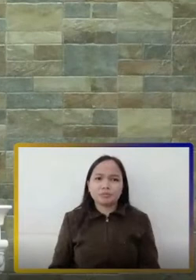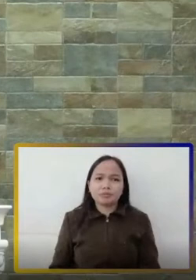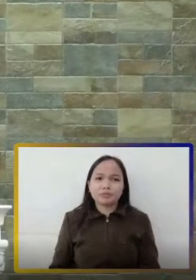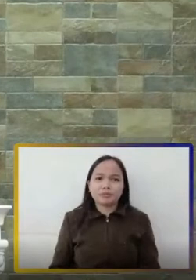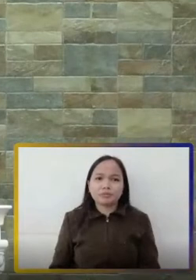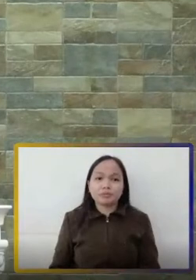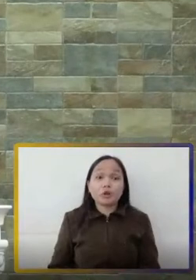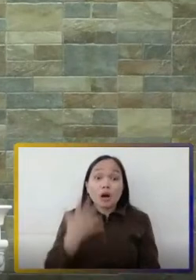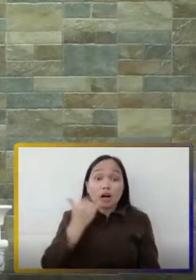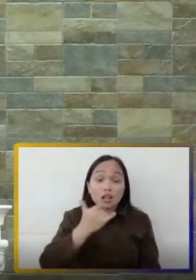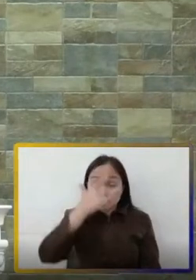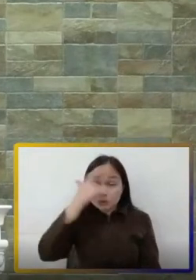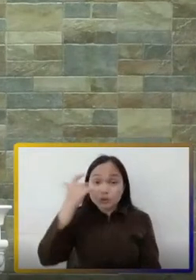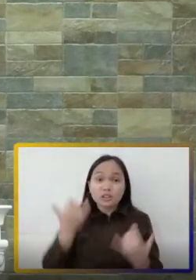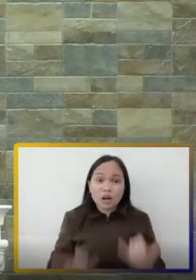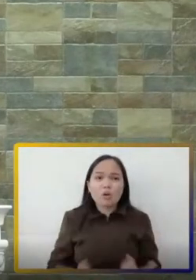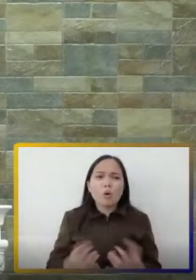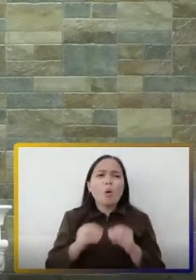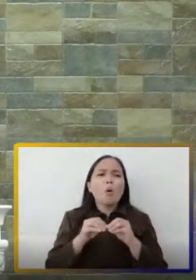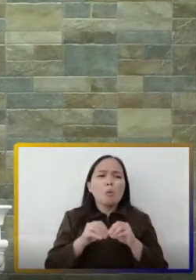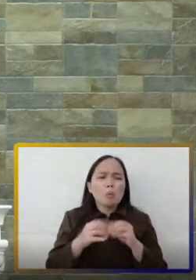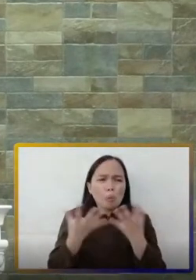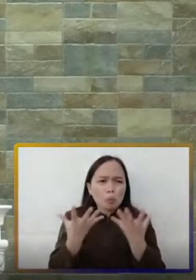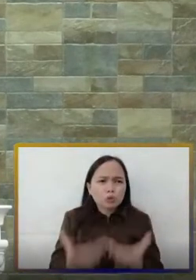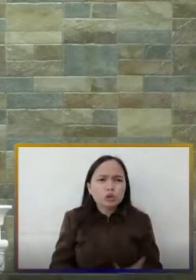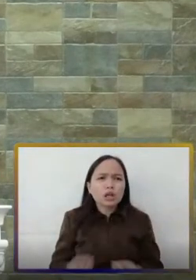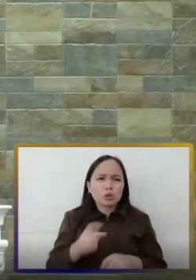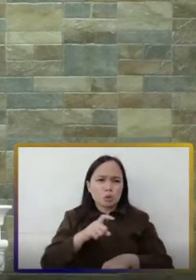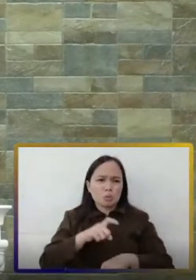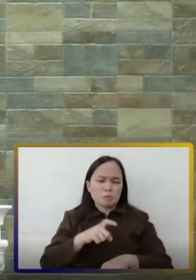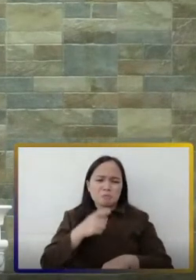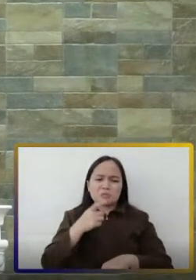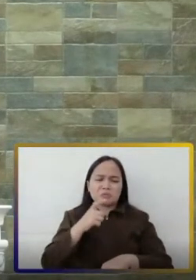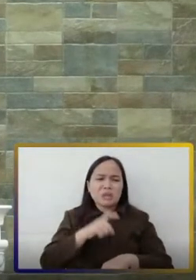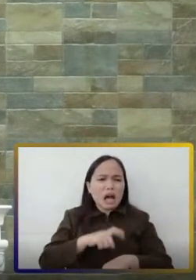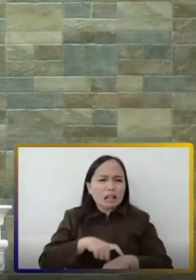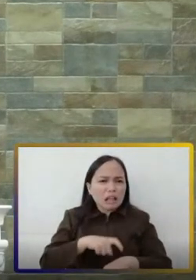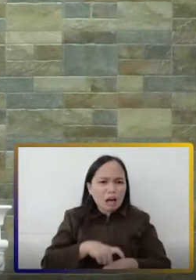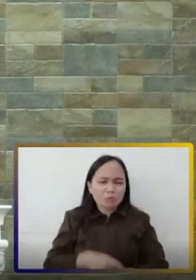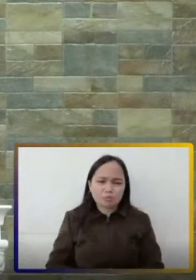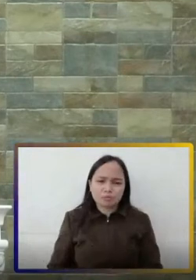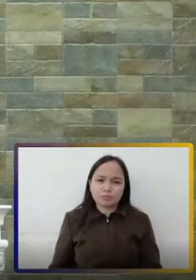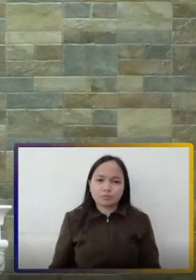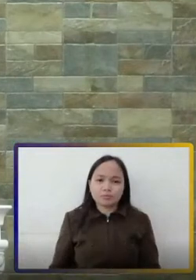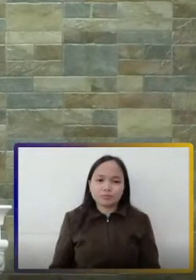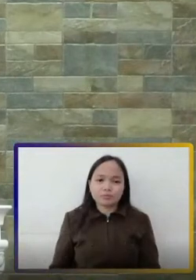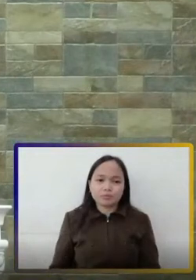Bakit? Nauubos na ng masamang panahon. Do you understand that?